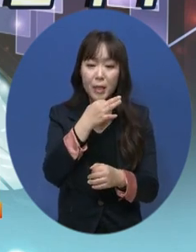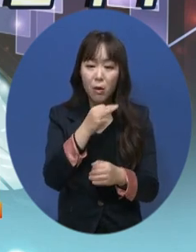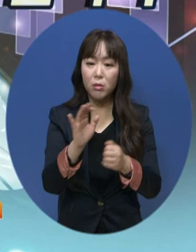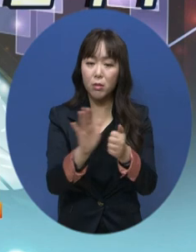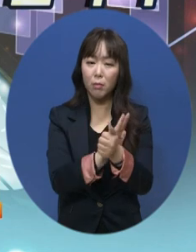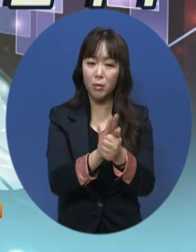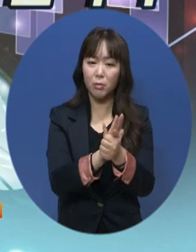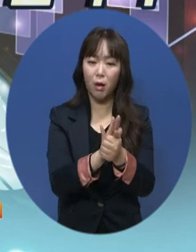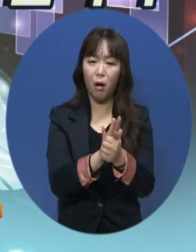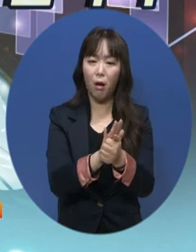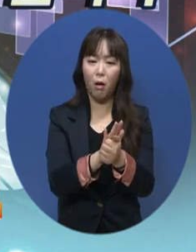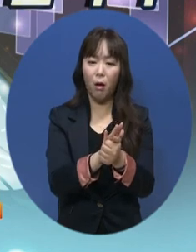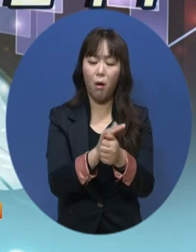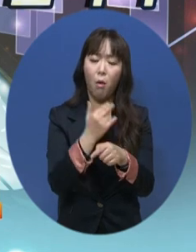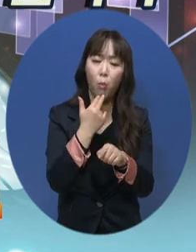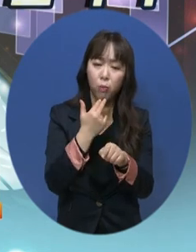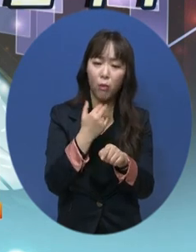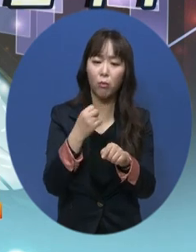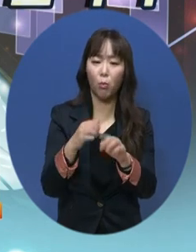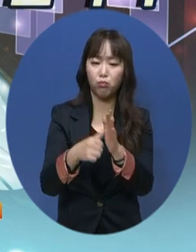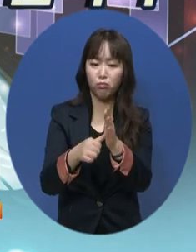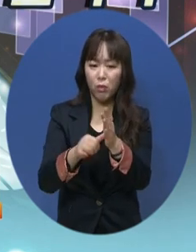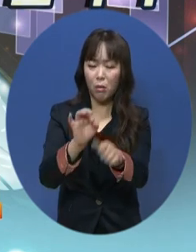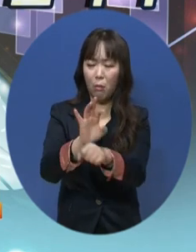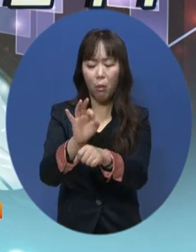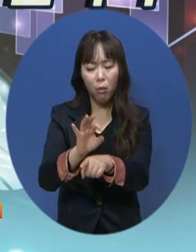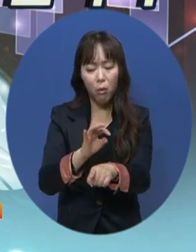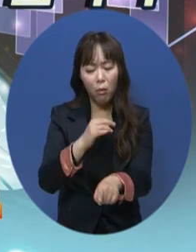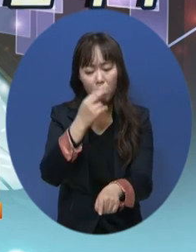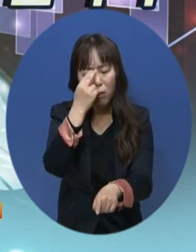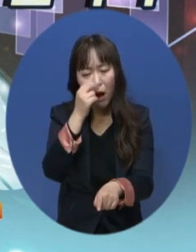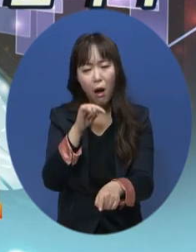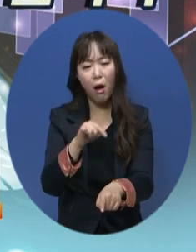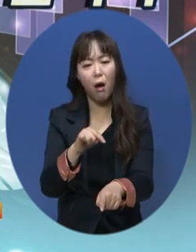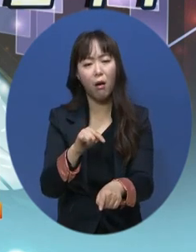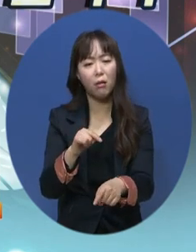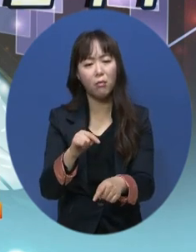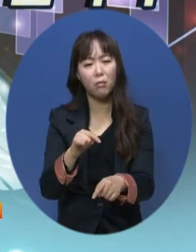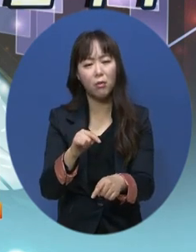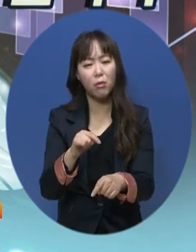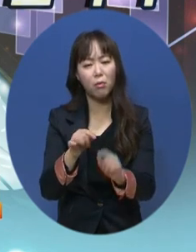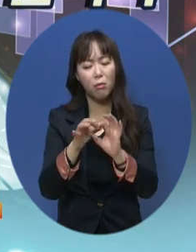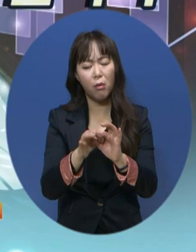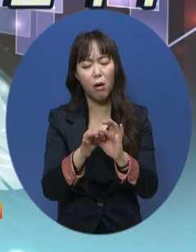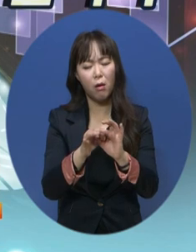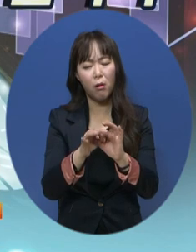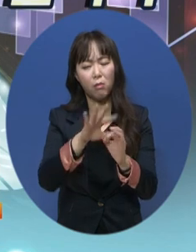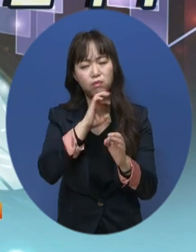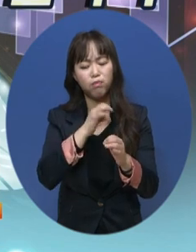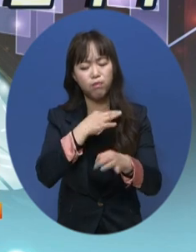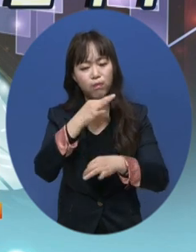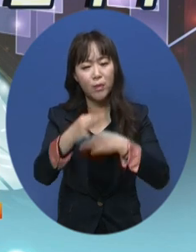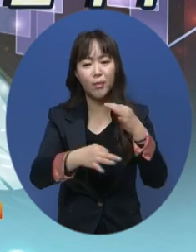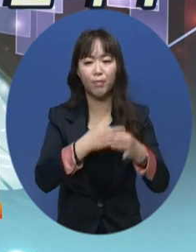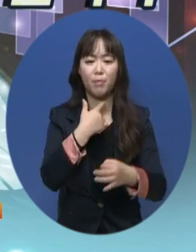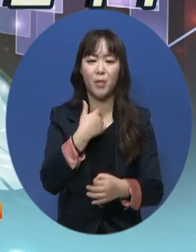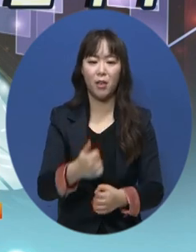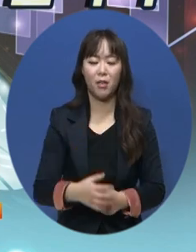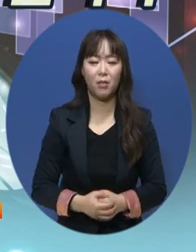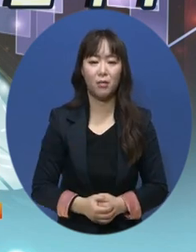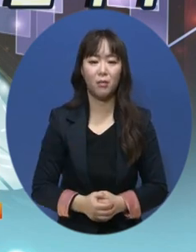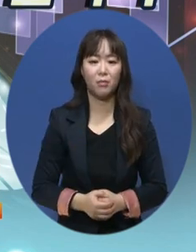서비스가 제공되지 않았고 물품을 구매하기 쉽지 않다는 지적의 목소리가